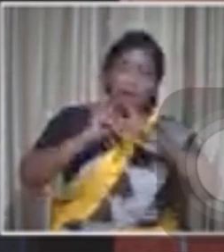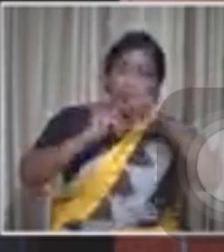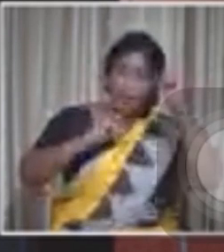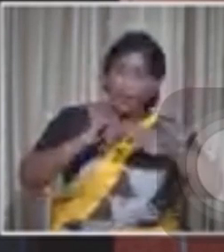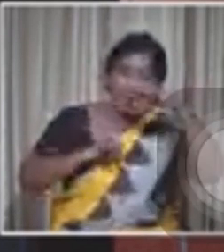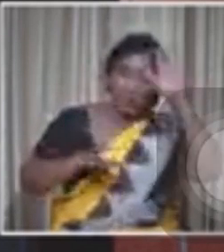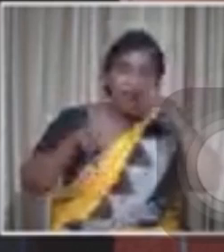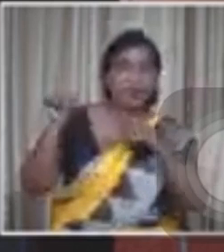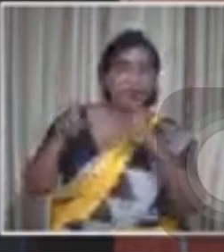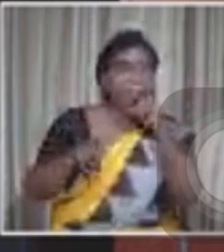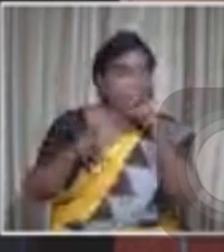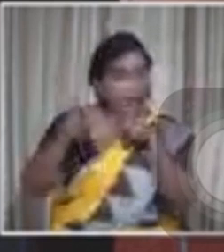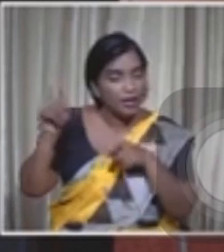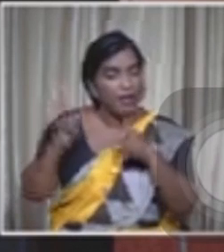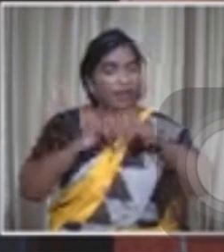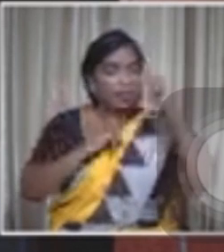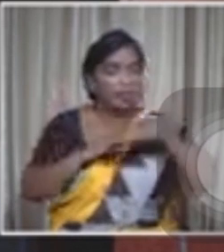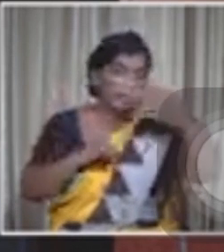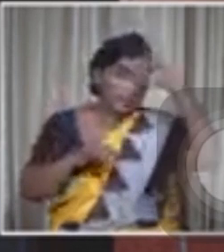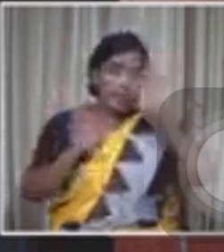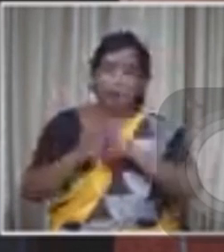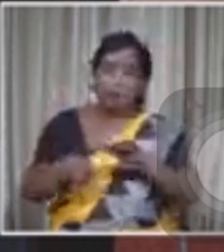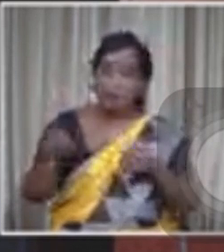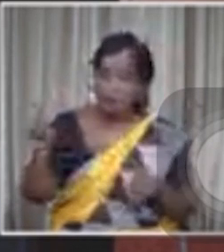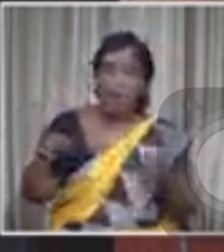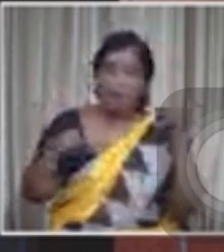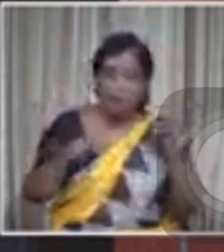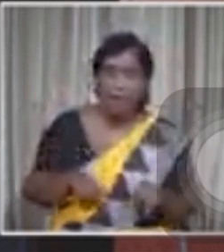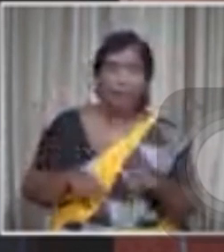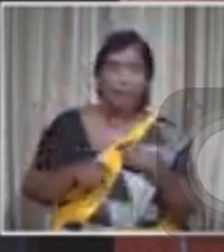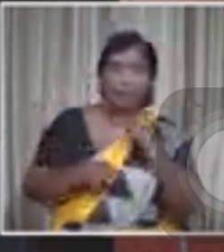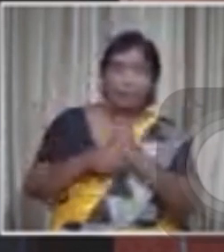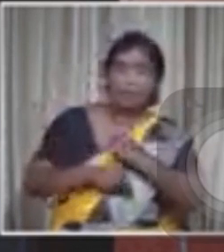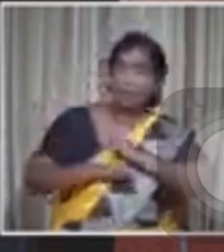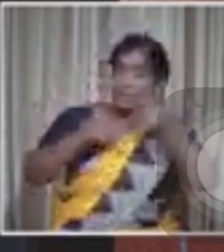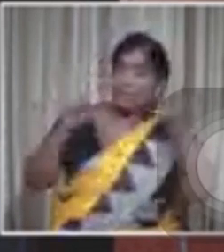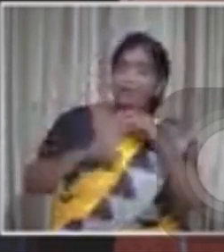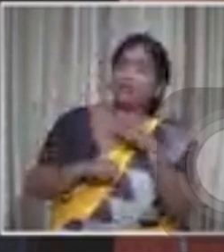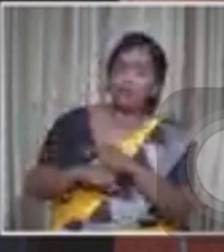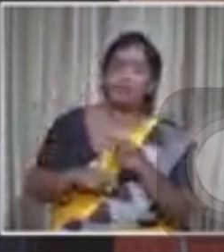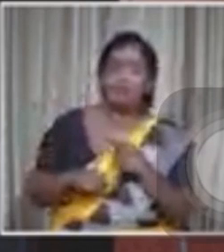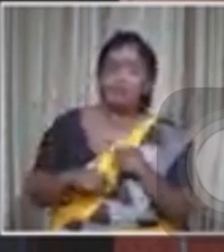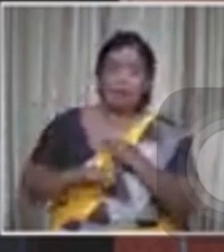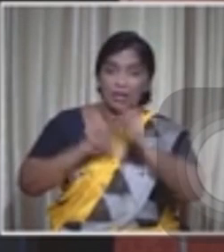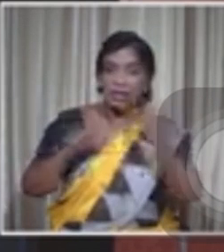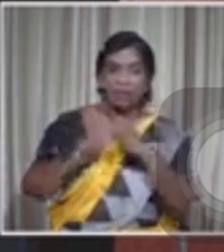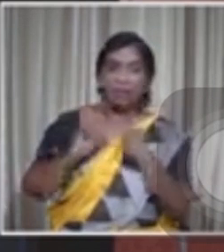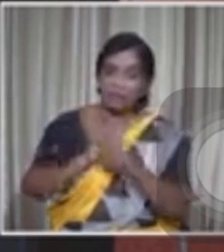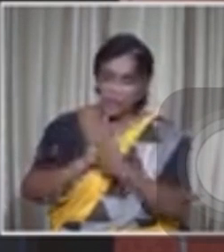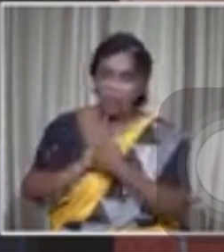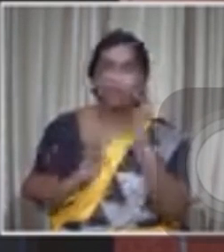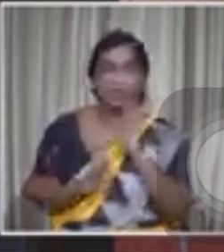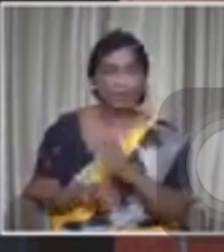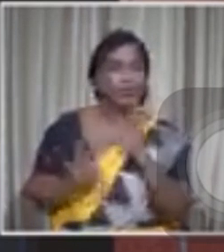சிங்கள மாணவர்கள், நீங்கள் அரசாங்கத்துக்கு எதிராக போராடுகிறீர்கள். நாங்கள் உங்களுடைய போராட்டத்தை கொச்சைப்படுத்தவில்லை, உங்களுடைய போராட்டத்தை நாங்கள் நிராகரிக்கவில்லை.